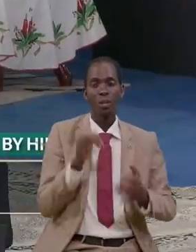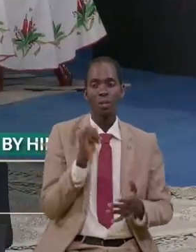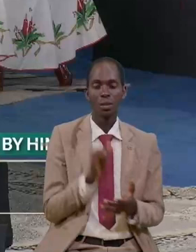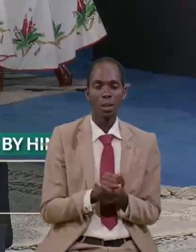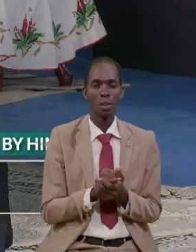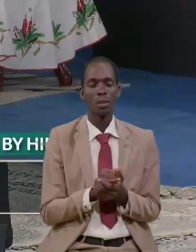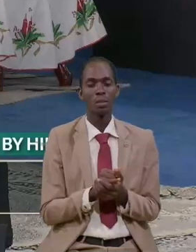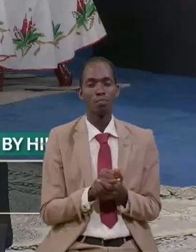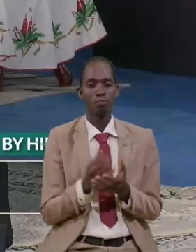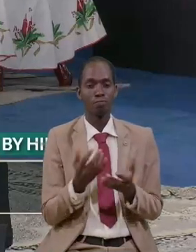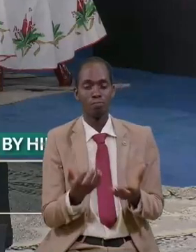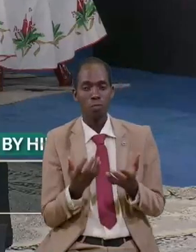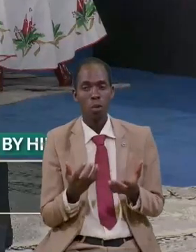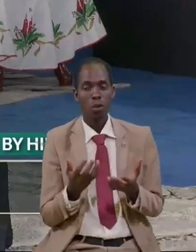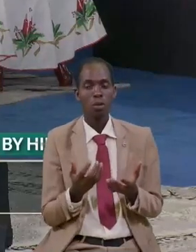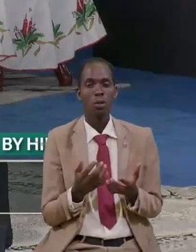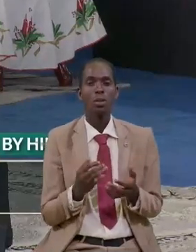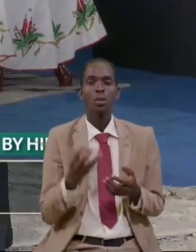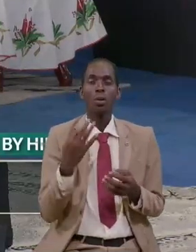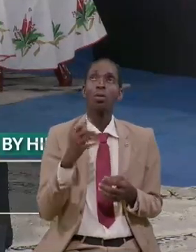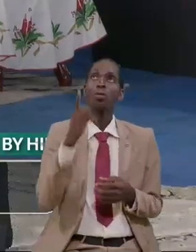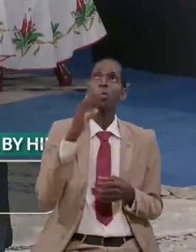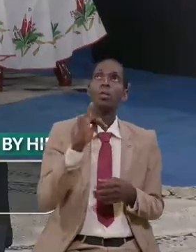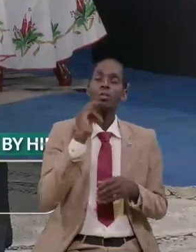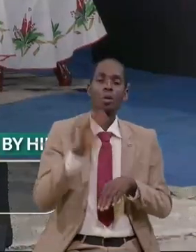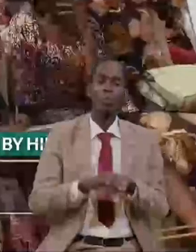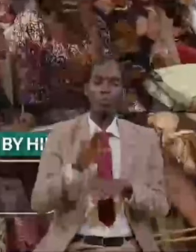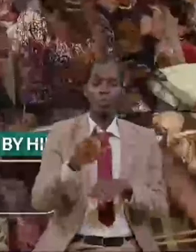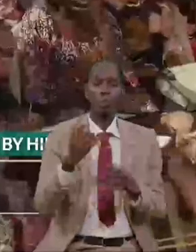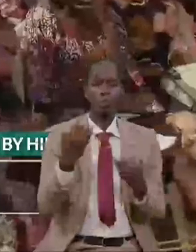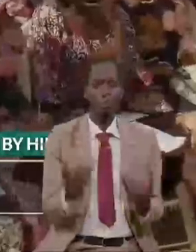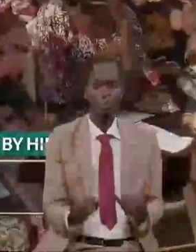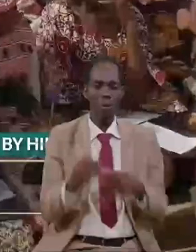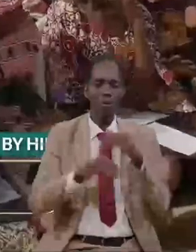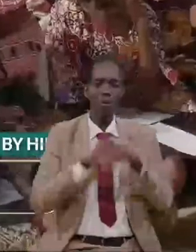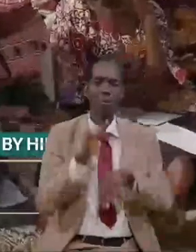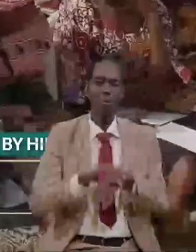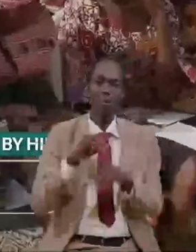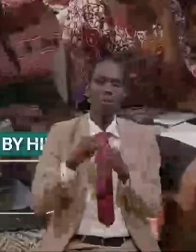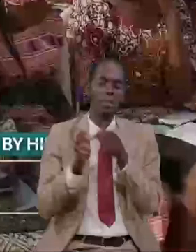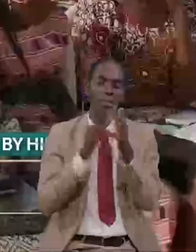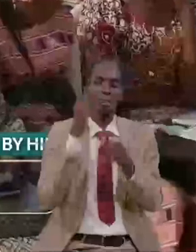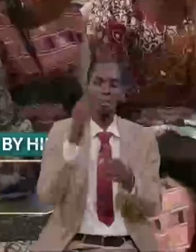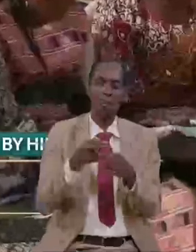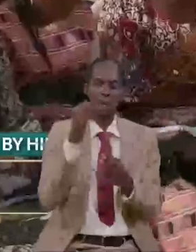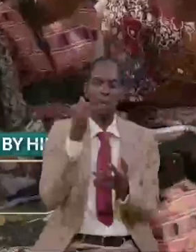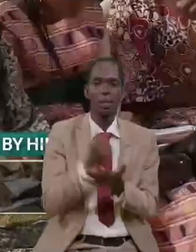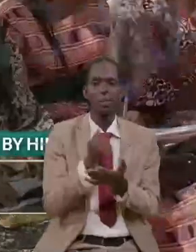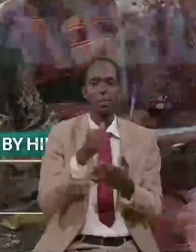Seigneur est sur toi à partir d'aujourd'hui au nom de Jésus.